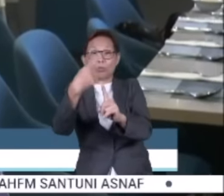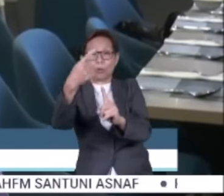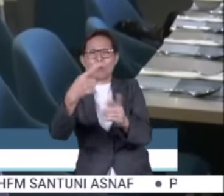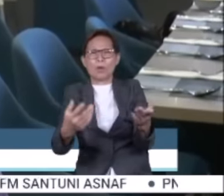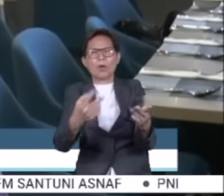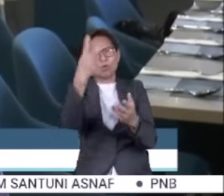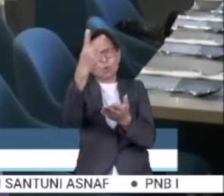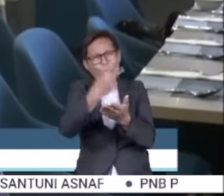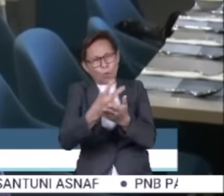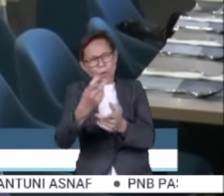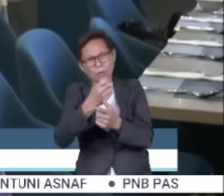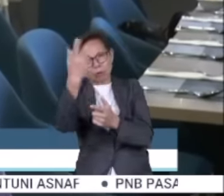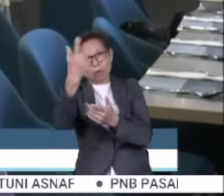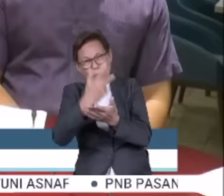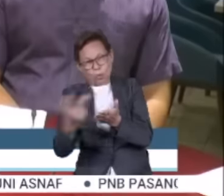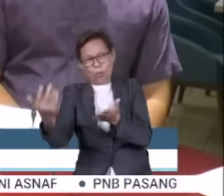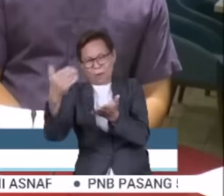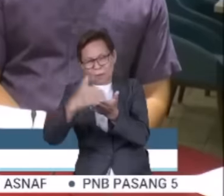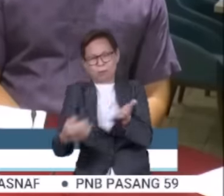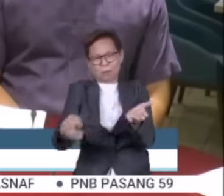dalam 2-3 minggu lagi.